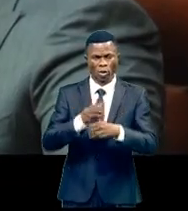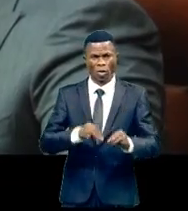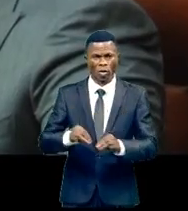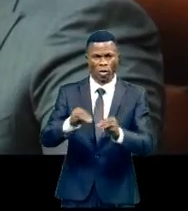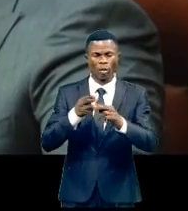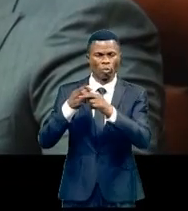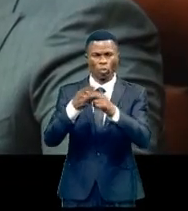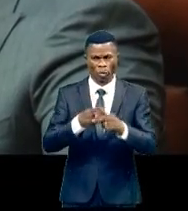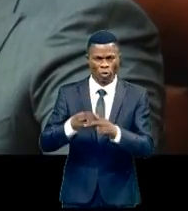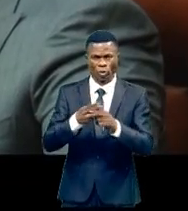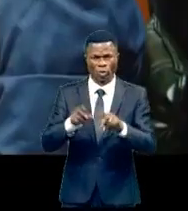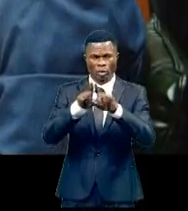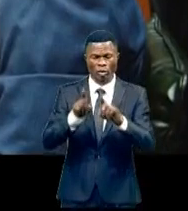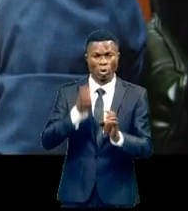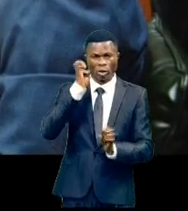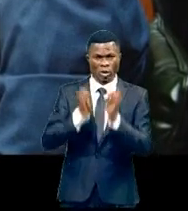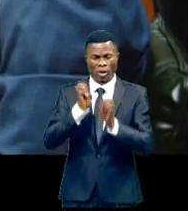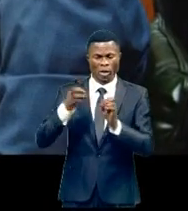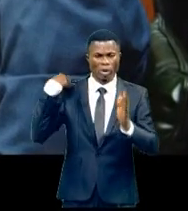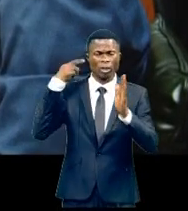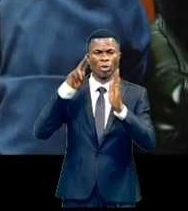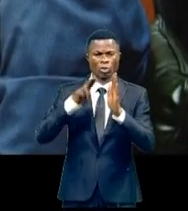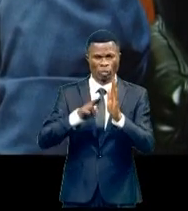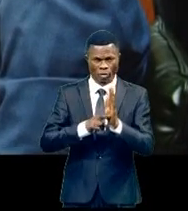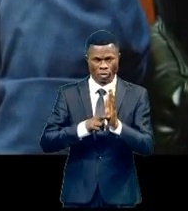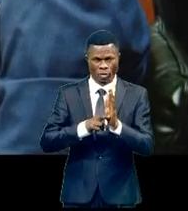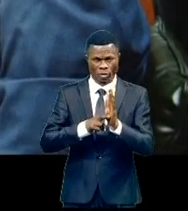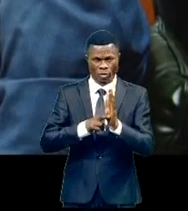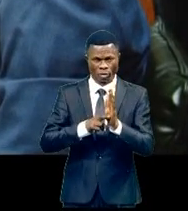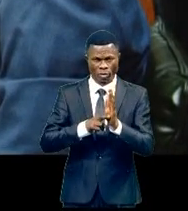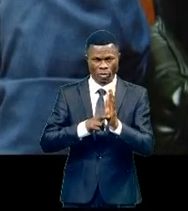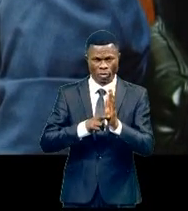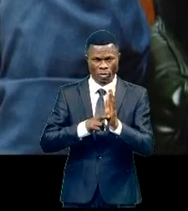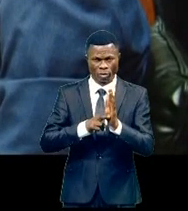de suivi et de l'évaluation du gouvernement est un impératif.